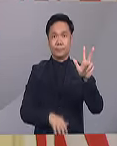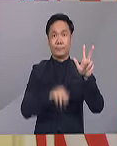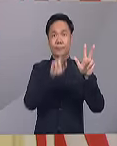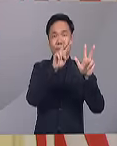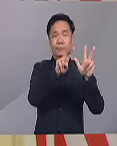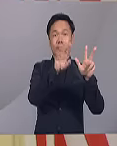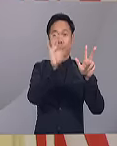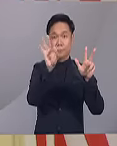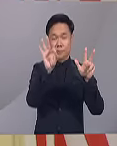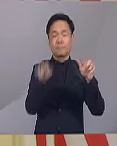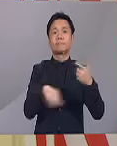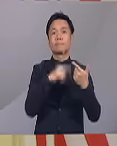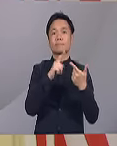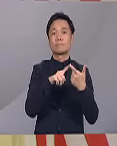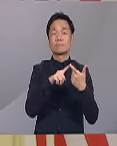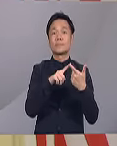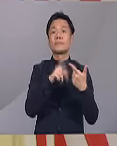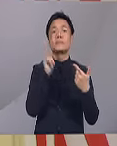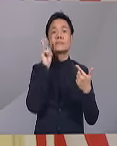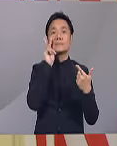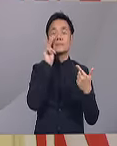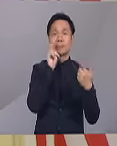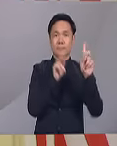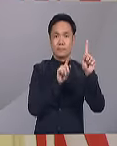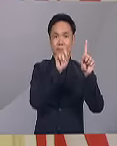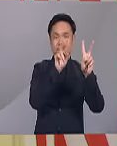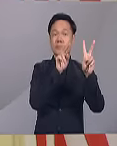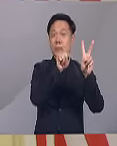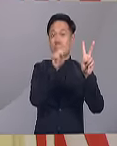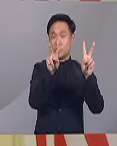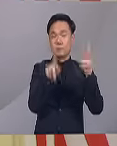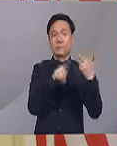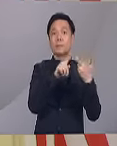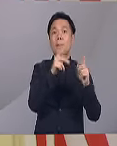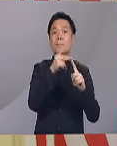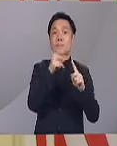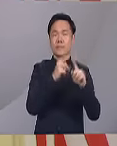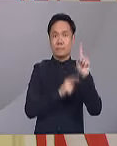329, diikuti dengan Kedah 211 dan Pulau Pinang